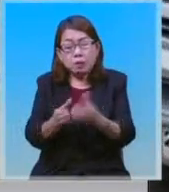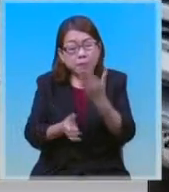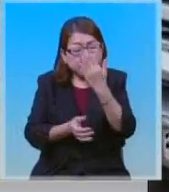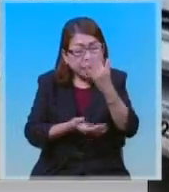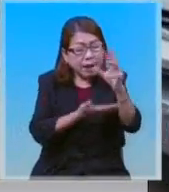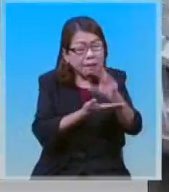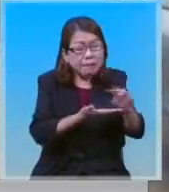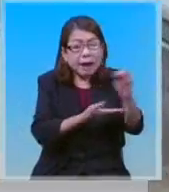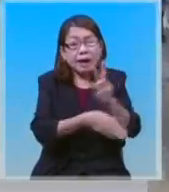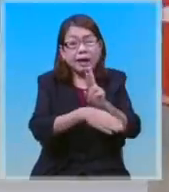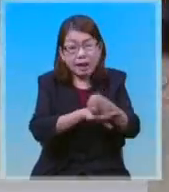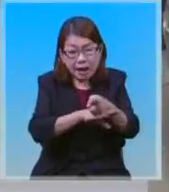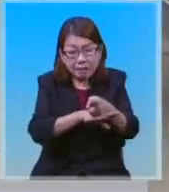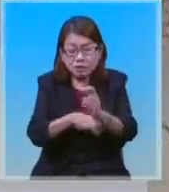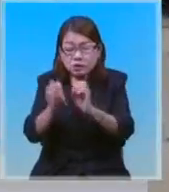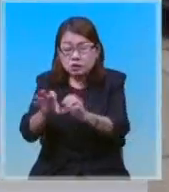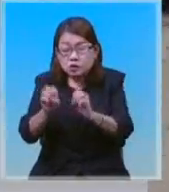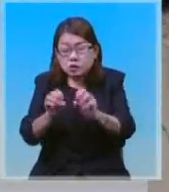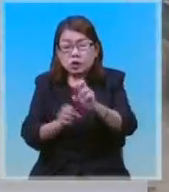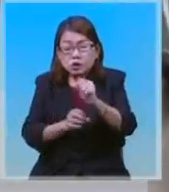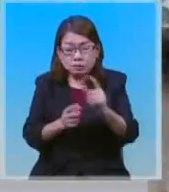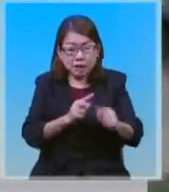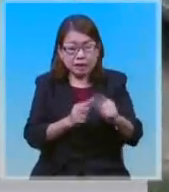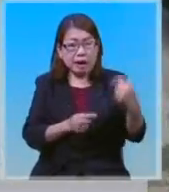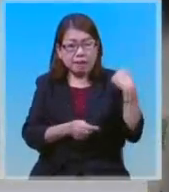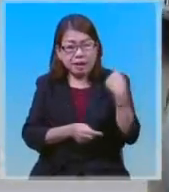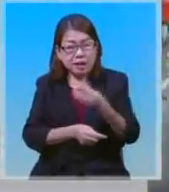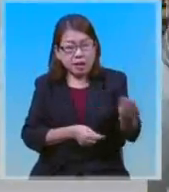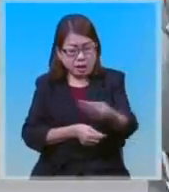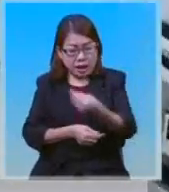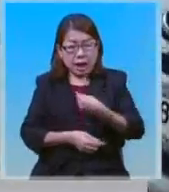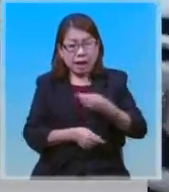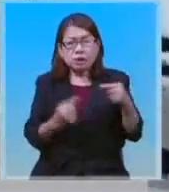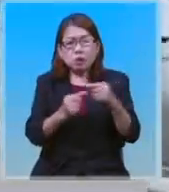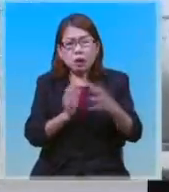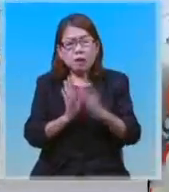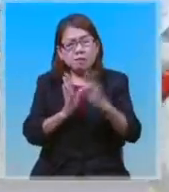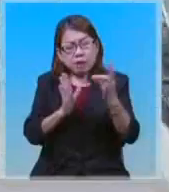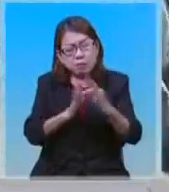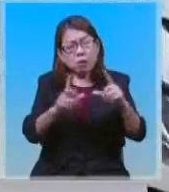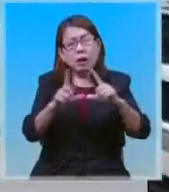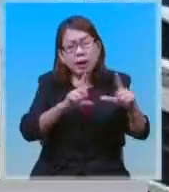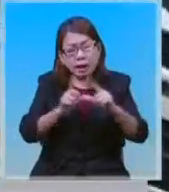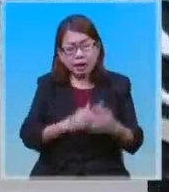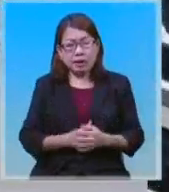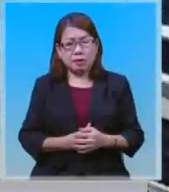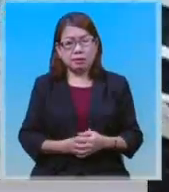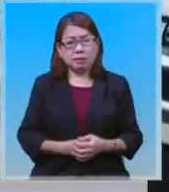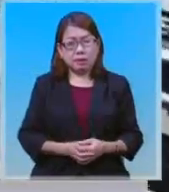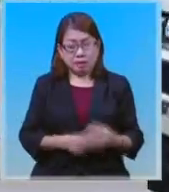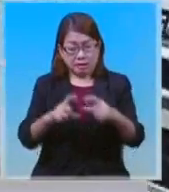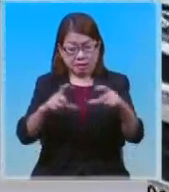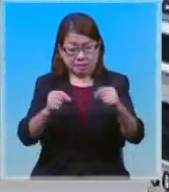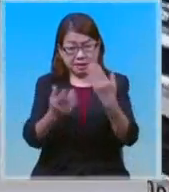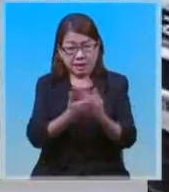ามคำแหงแล้วก็มีการติดต่อรับงานจากลูกค้าผ่านทางช่องทาง Facebook และ LINE อย่างที่เรียนให้ทราบนะคะใบหนึ่งเนี่ยเขา